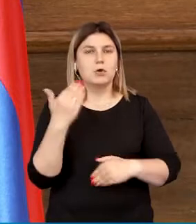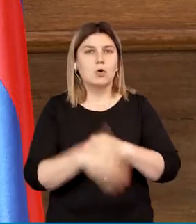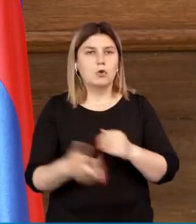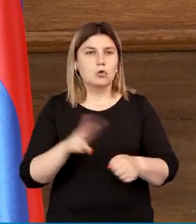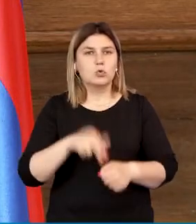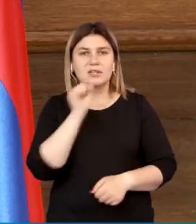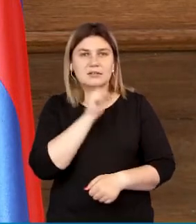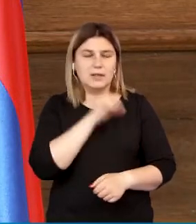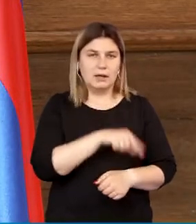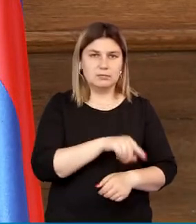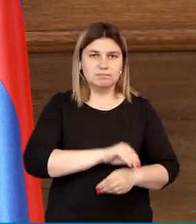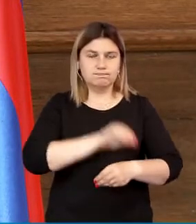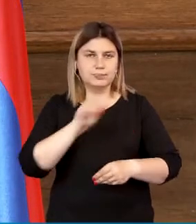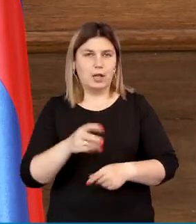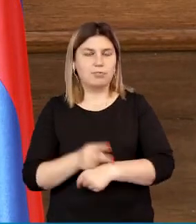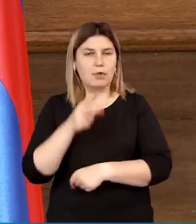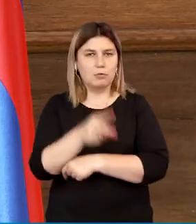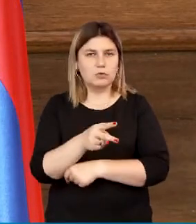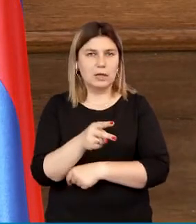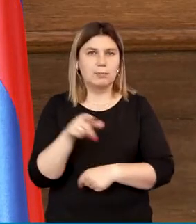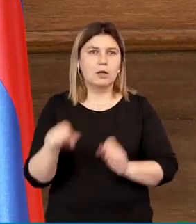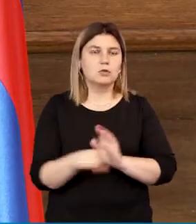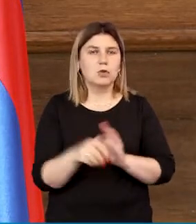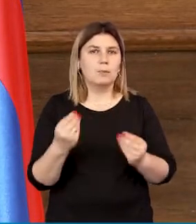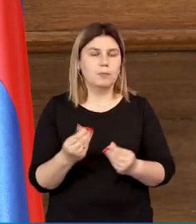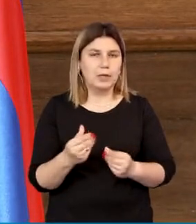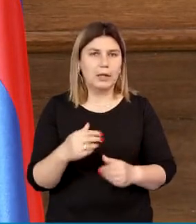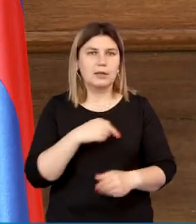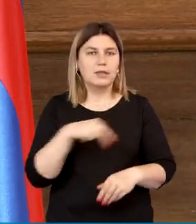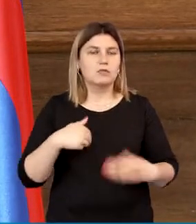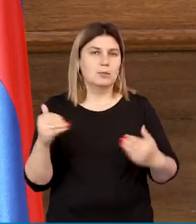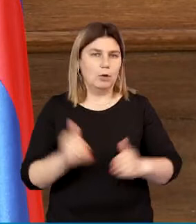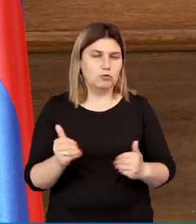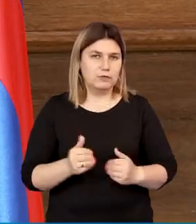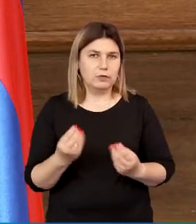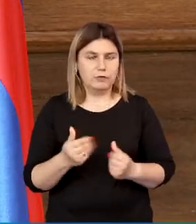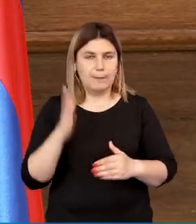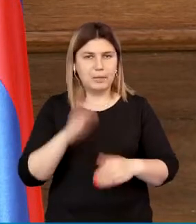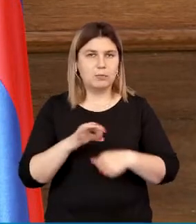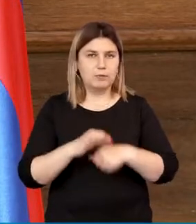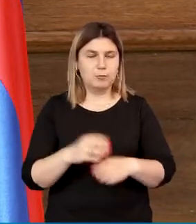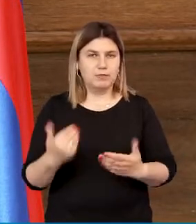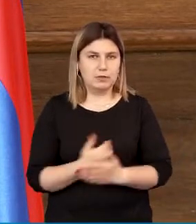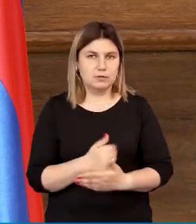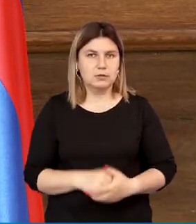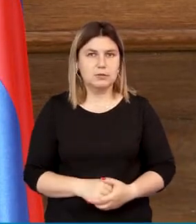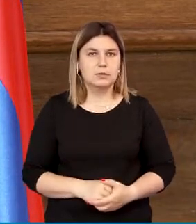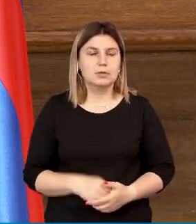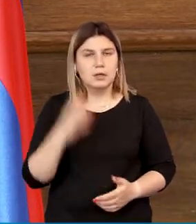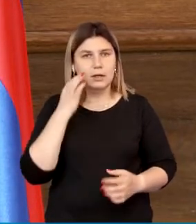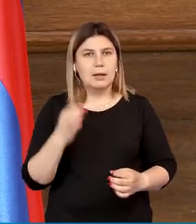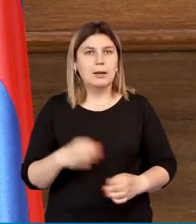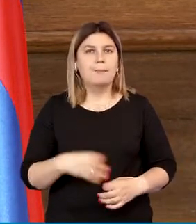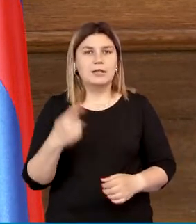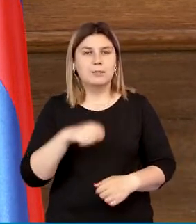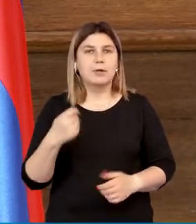i w ramach dostępu do środków finansowych, naszych możliwości finansowych będziemy wprowadzali nowe. Panie prezydencie,